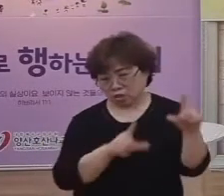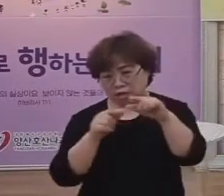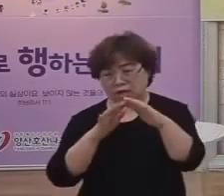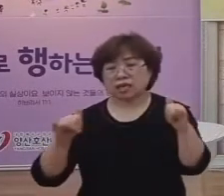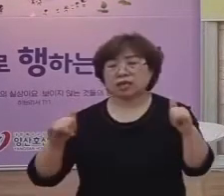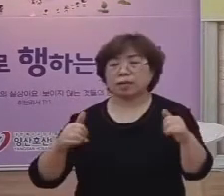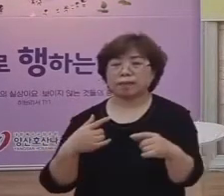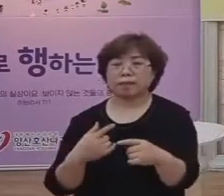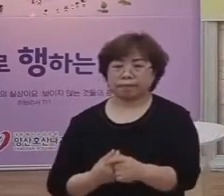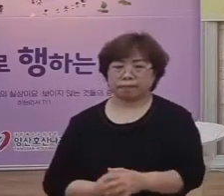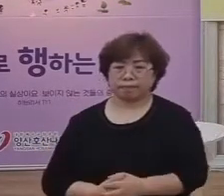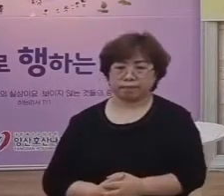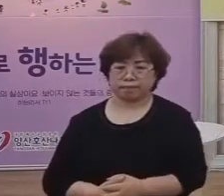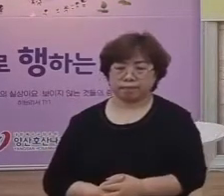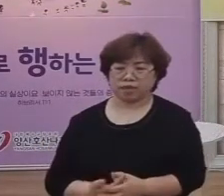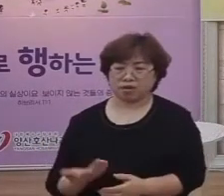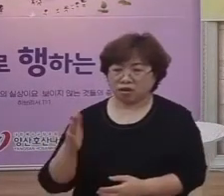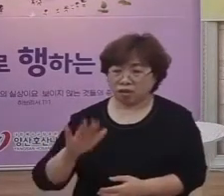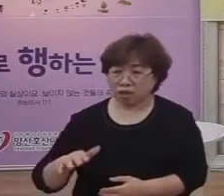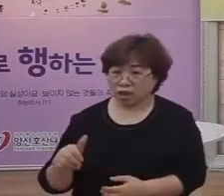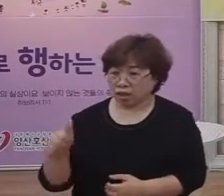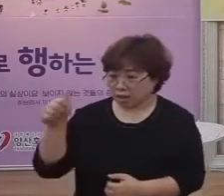근데 남편과 아내를 대하는 태도,